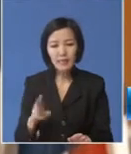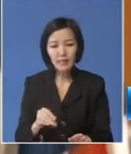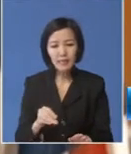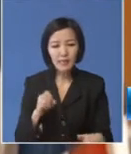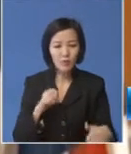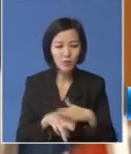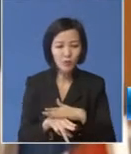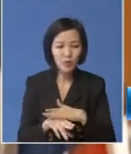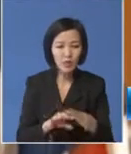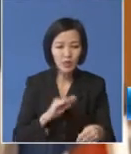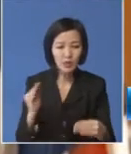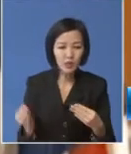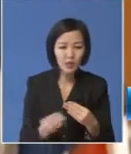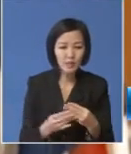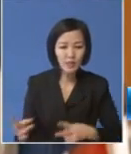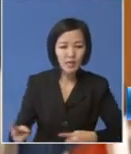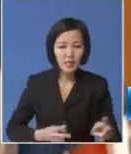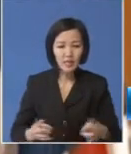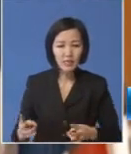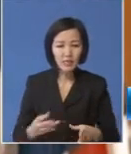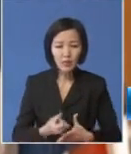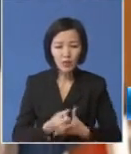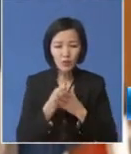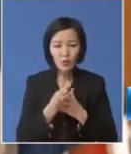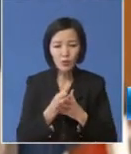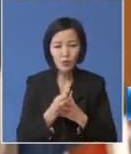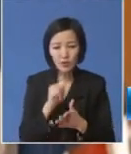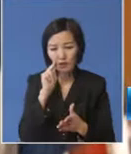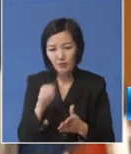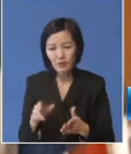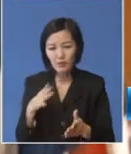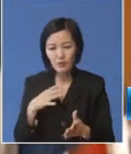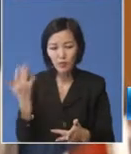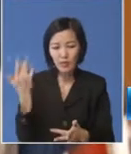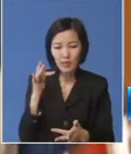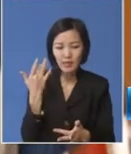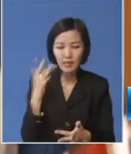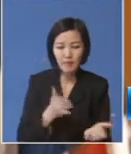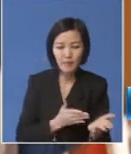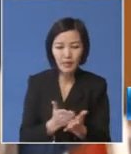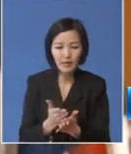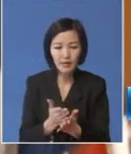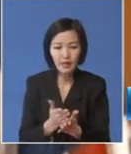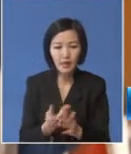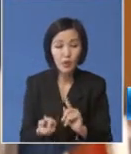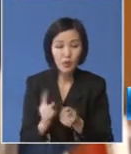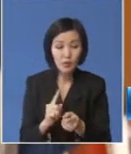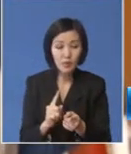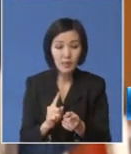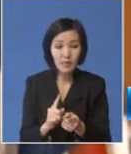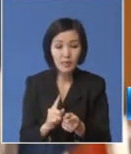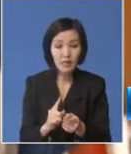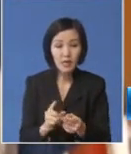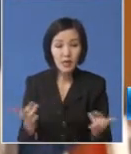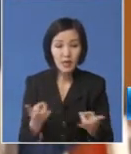содырларды жасырып, лаңкестікке қолдау көрсетті деп айыптап отыр. Алайда Ақш ресми Исламабад бағыттағы ұстанымын өзгертсе, тиісті